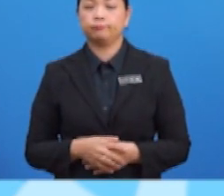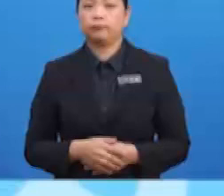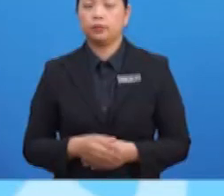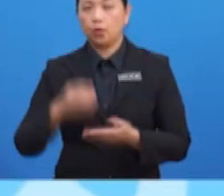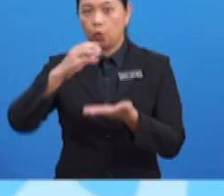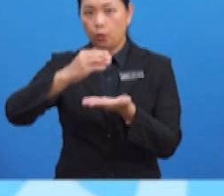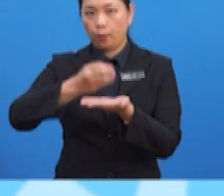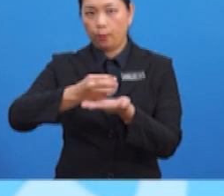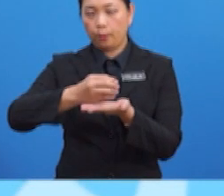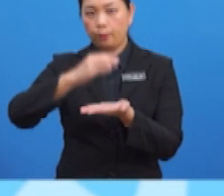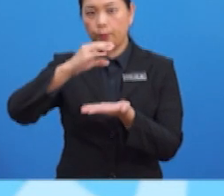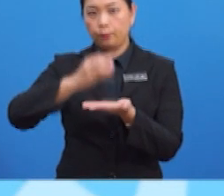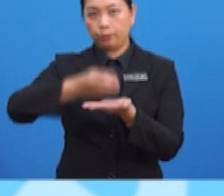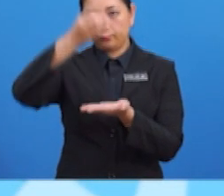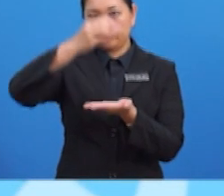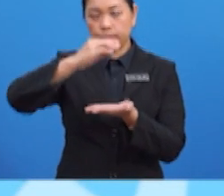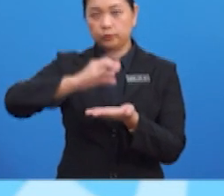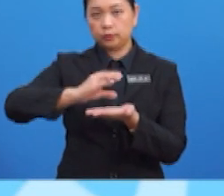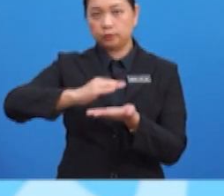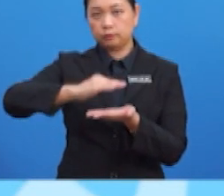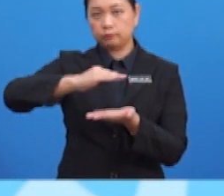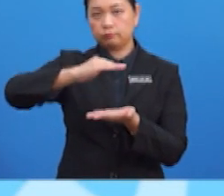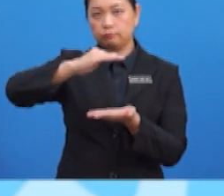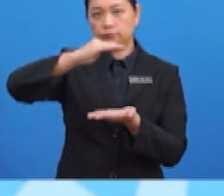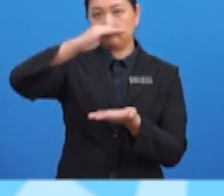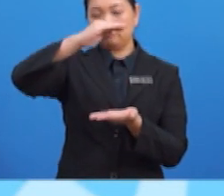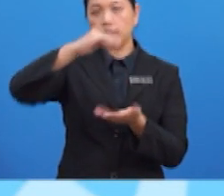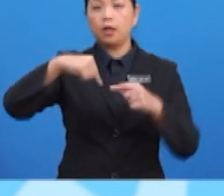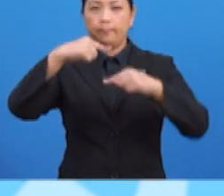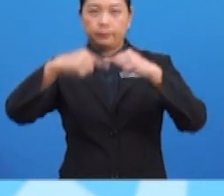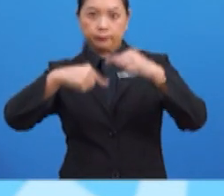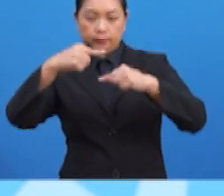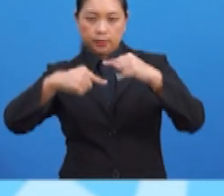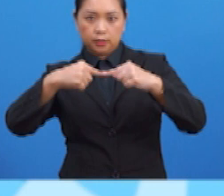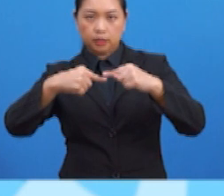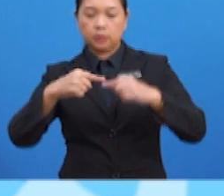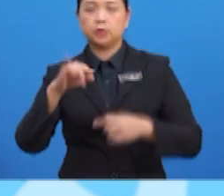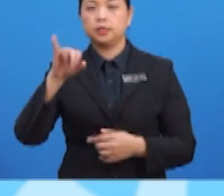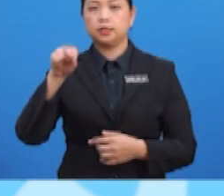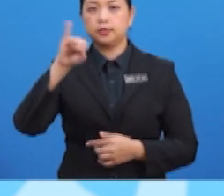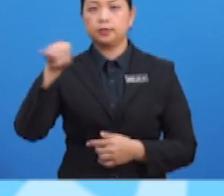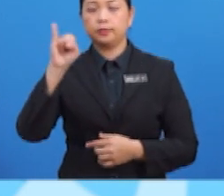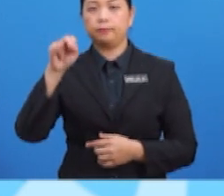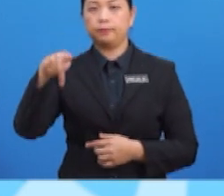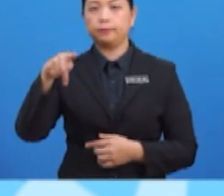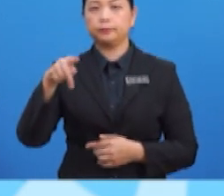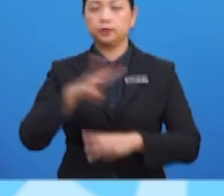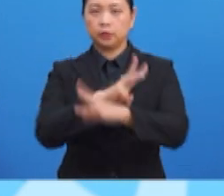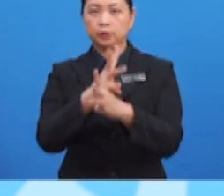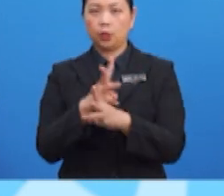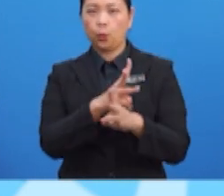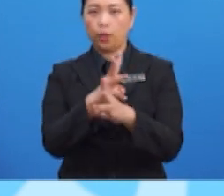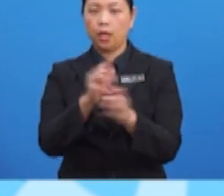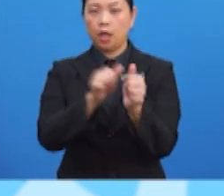Ombor akan naik ke atas apabila injap kawalan arah digerakkan ke kiri dengan